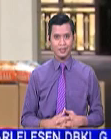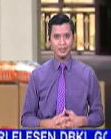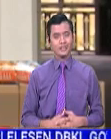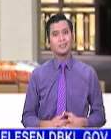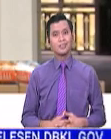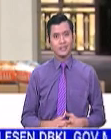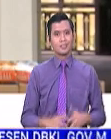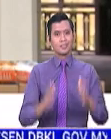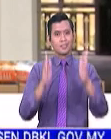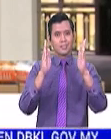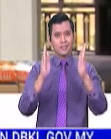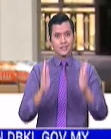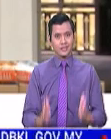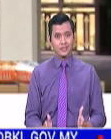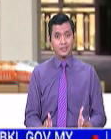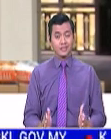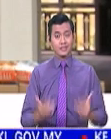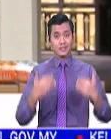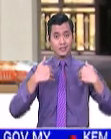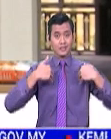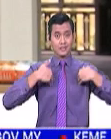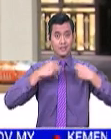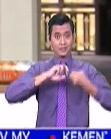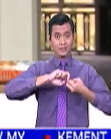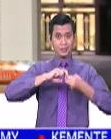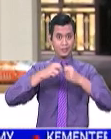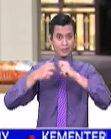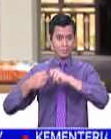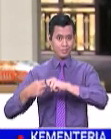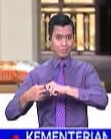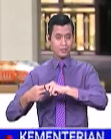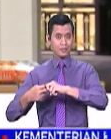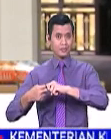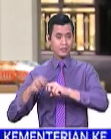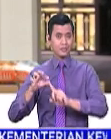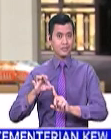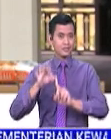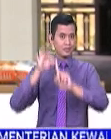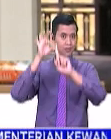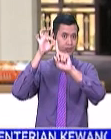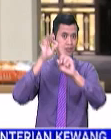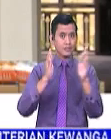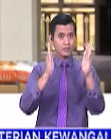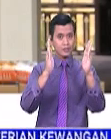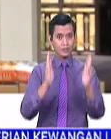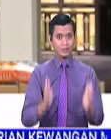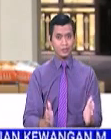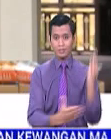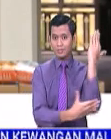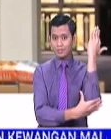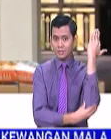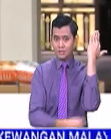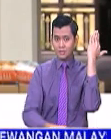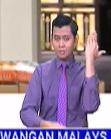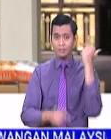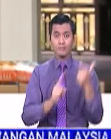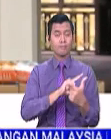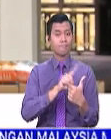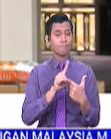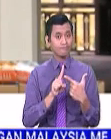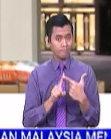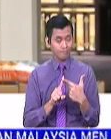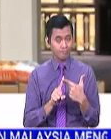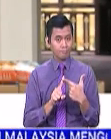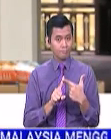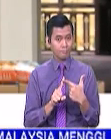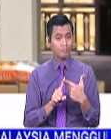Hai penduduk-penduduk yang terjejas terutamanya kepada yang fakir miskin kepada yang